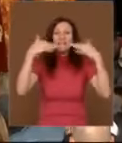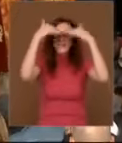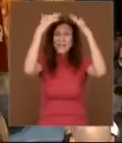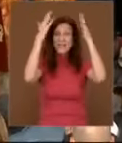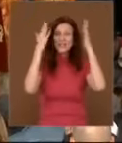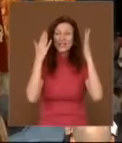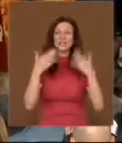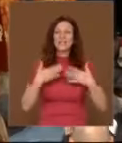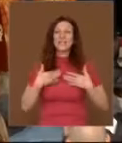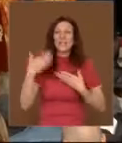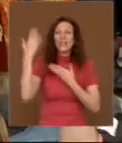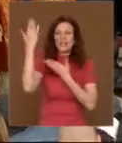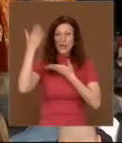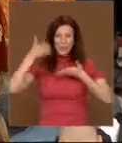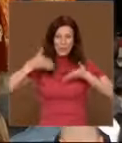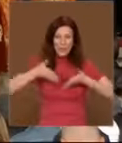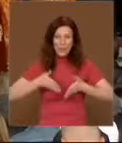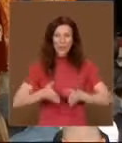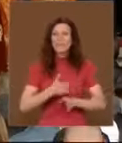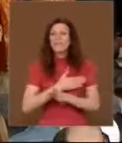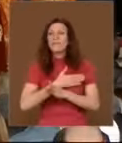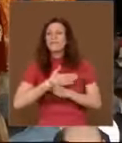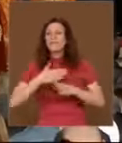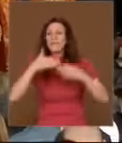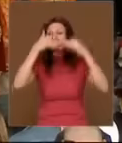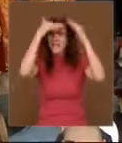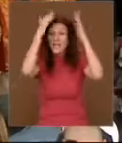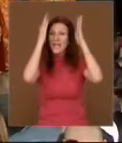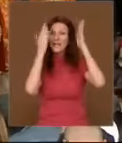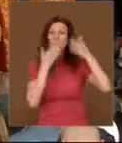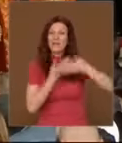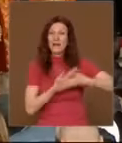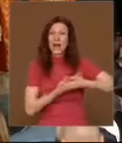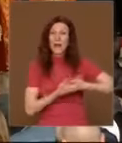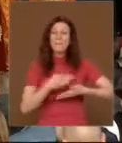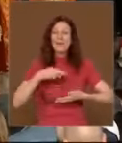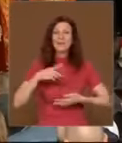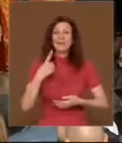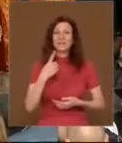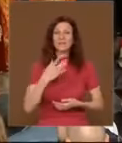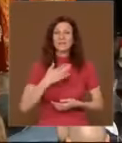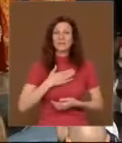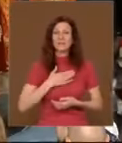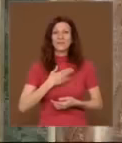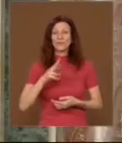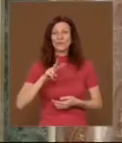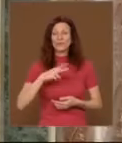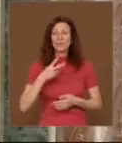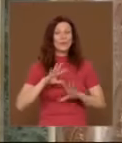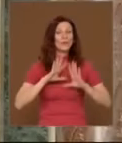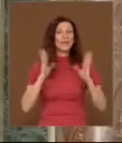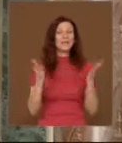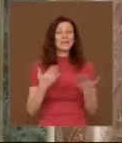наша Богородица и всякога Дева Мария, нека сами себе си един други го и целия наш живот на